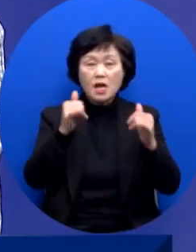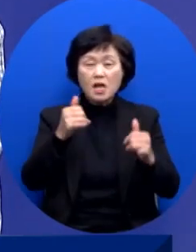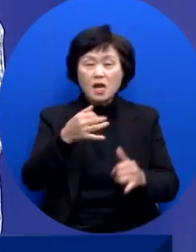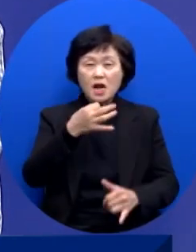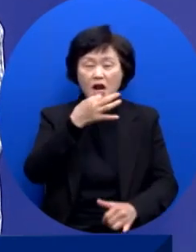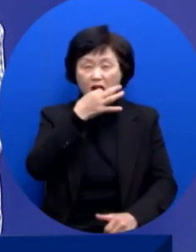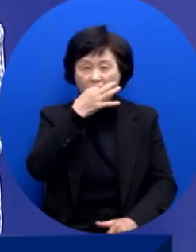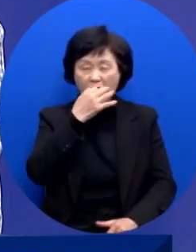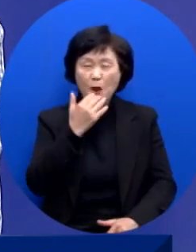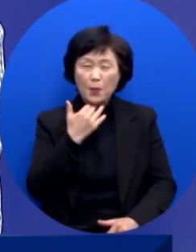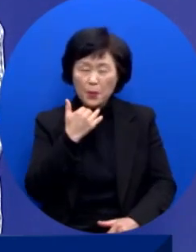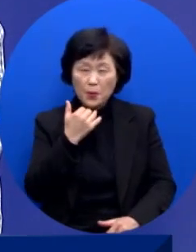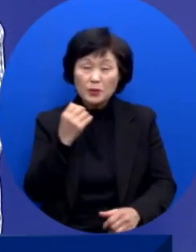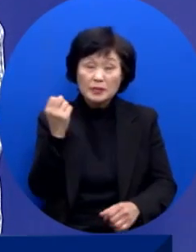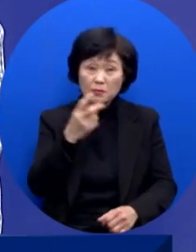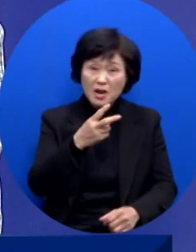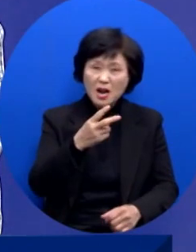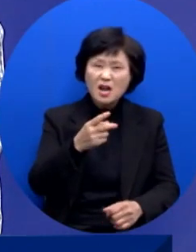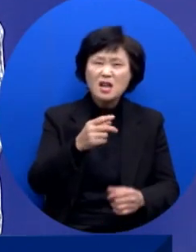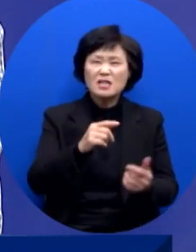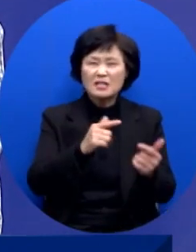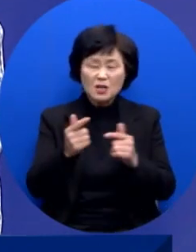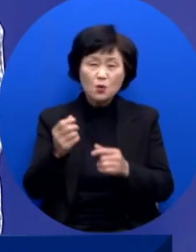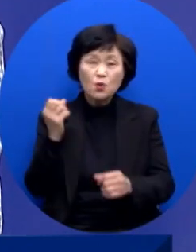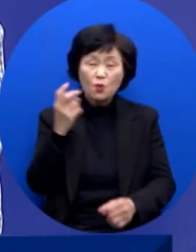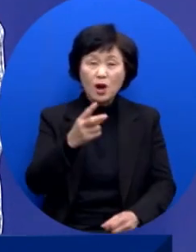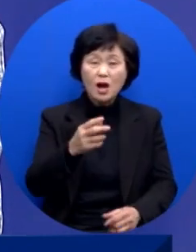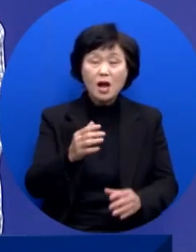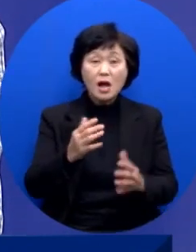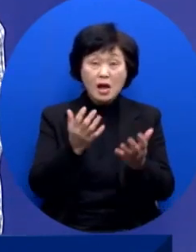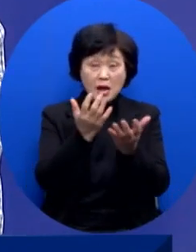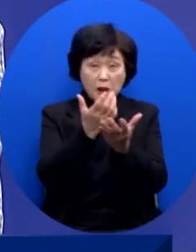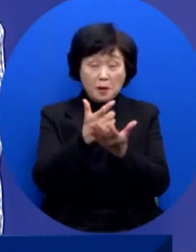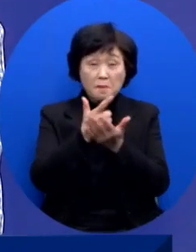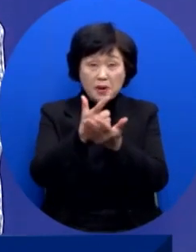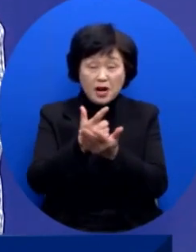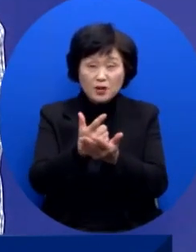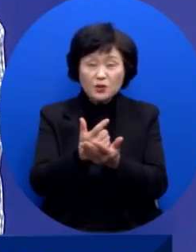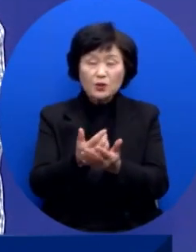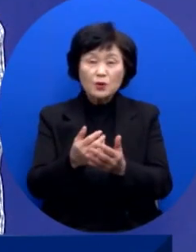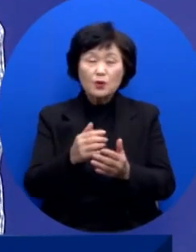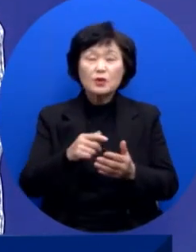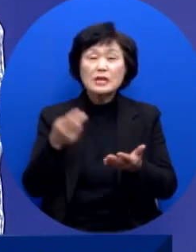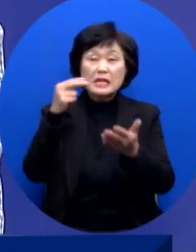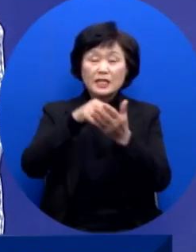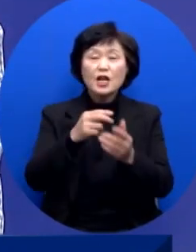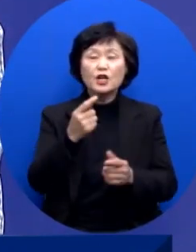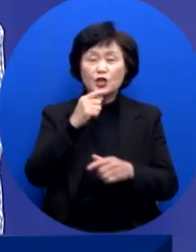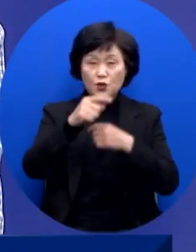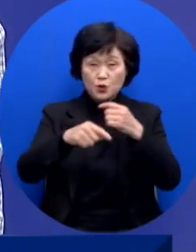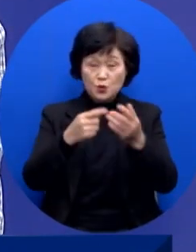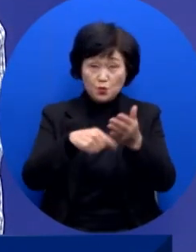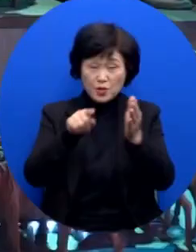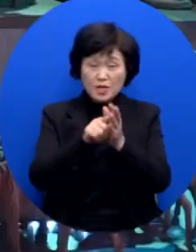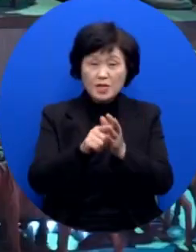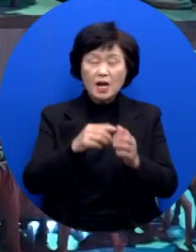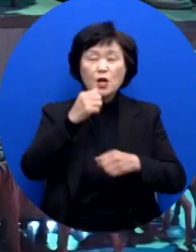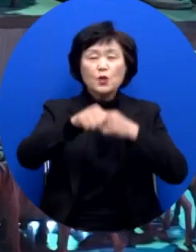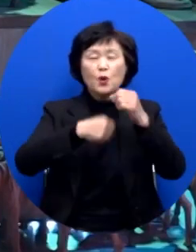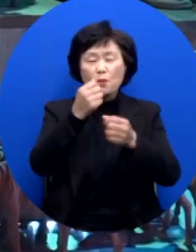바벨탑과 방주를 타기 위한 동물들의 끝없는 행렬이 눈길을 끌었는데요 송은주 기자가 전해드립니다